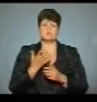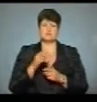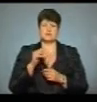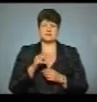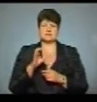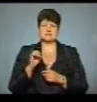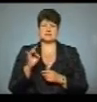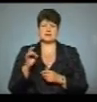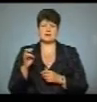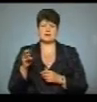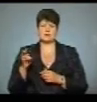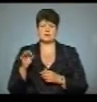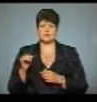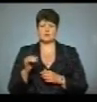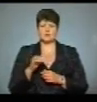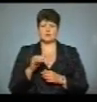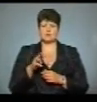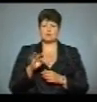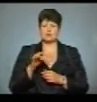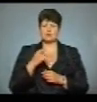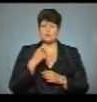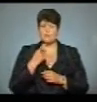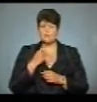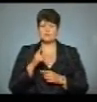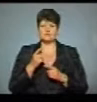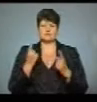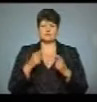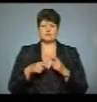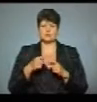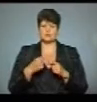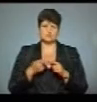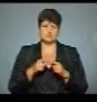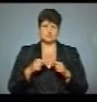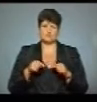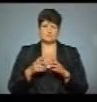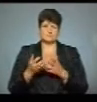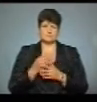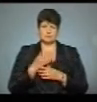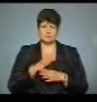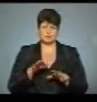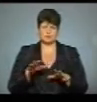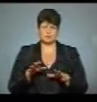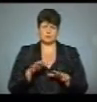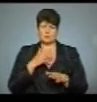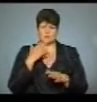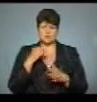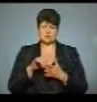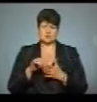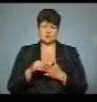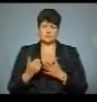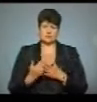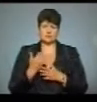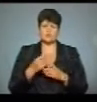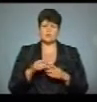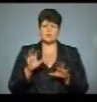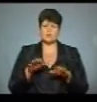Тараса Серетного Юрій Моргун каже, значних порушень на цьому окрузі не зафіксували. Дуже багато нових членів і голів дільничних